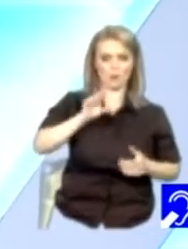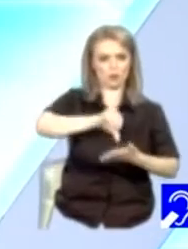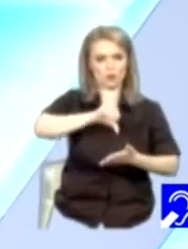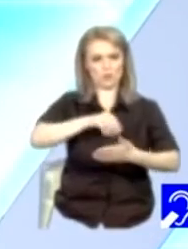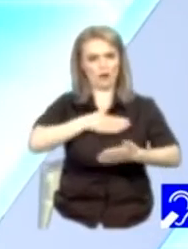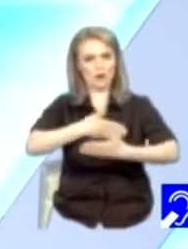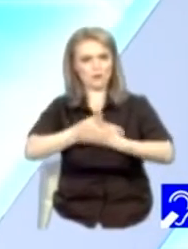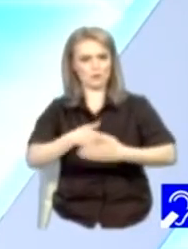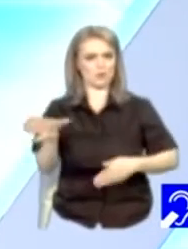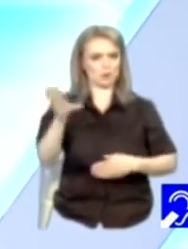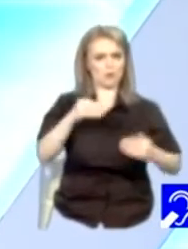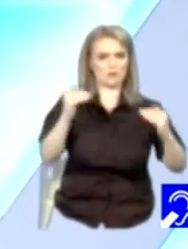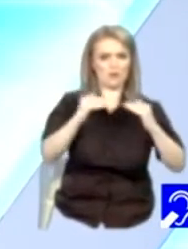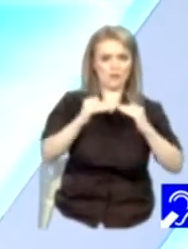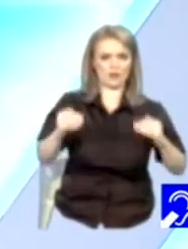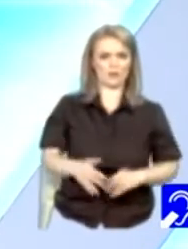și totodată